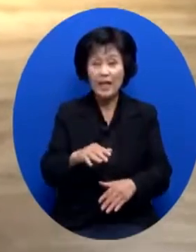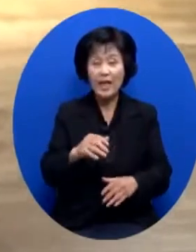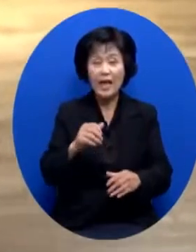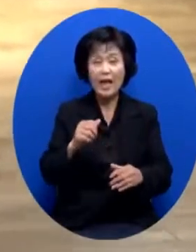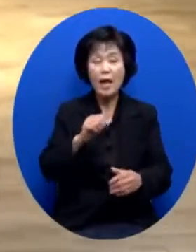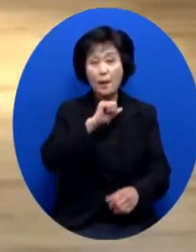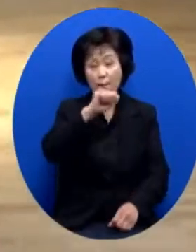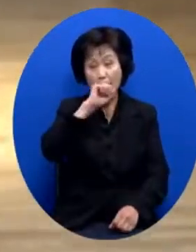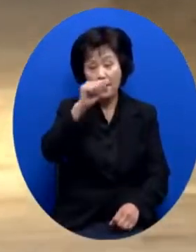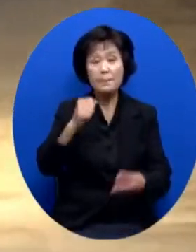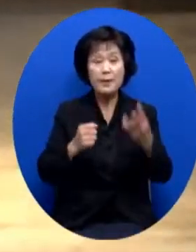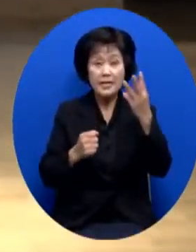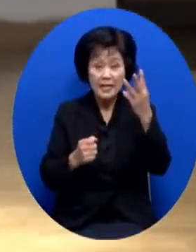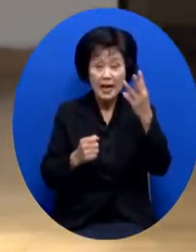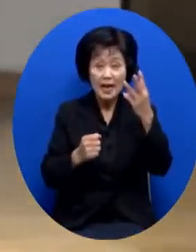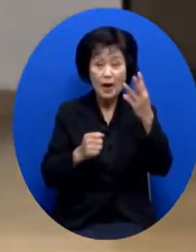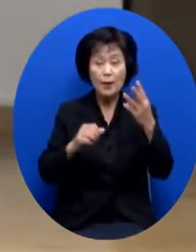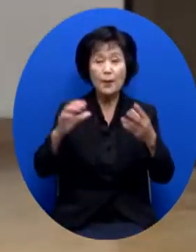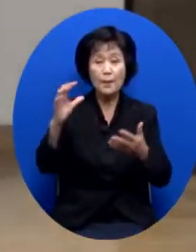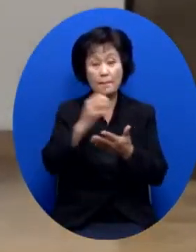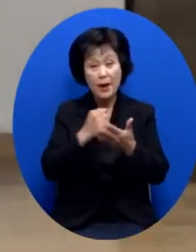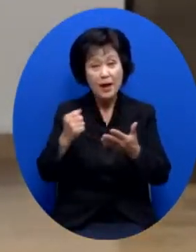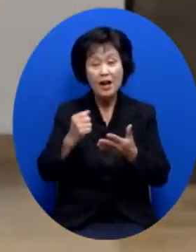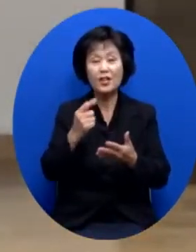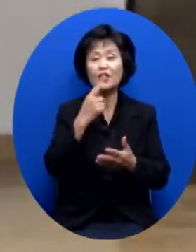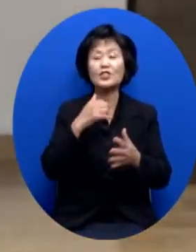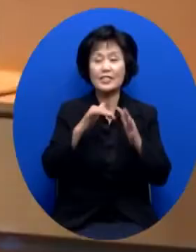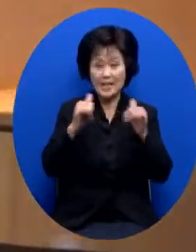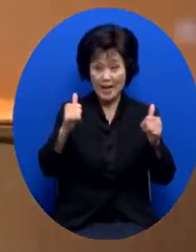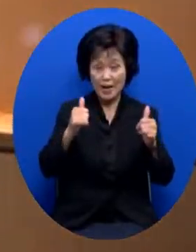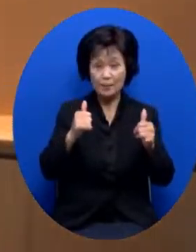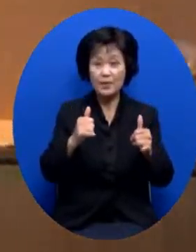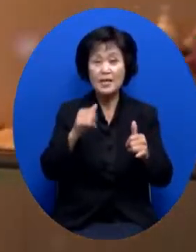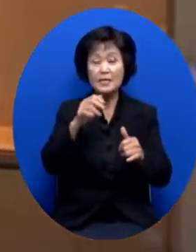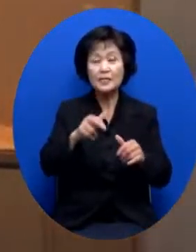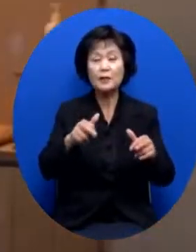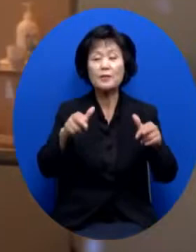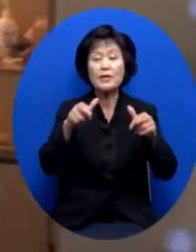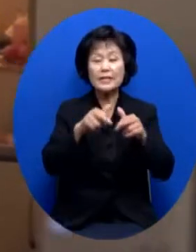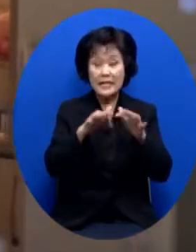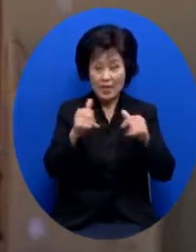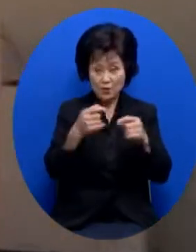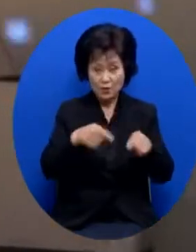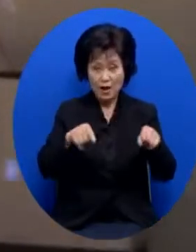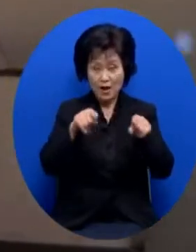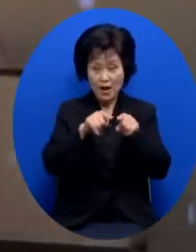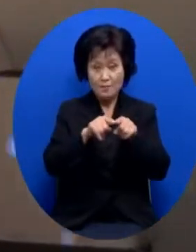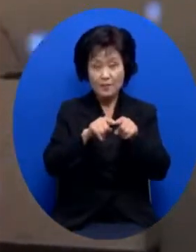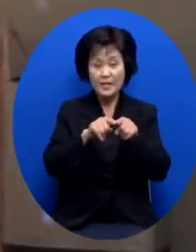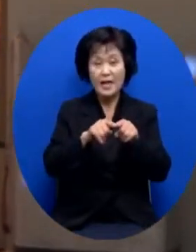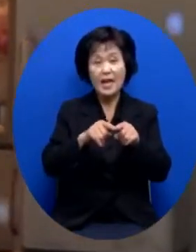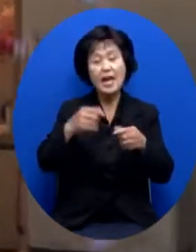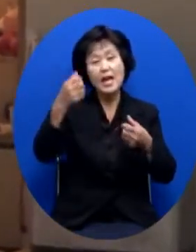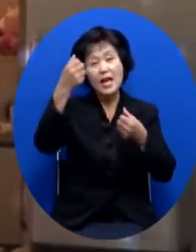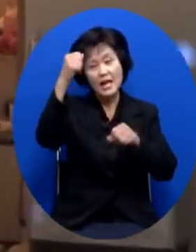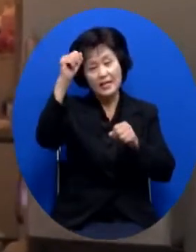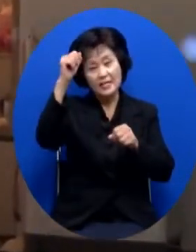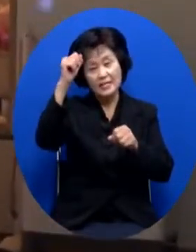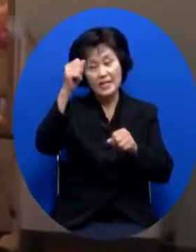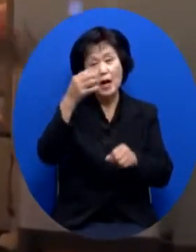이번 2022 코리아 퍼레이드에서 비장애 스탠딩 파트너와 인형의 꿈이라는 주제로 퍼포먼스를 선보일